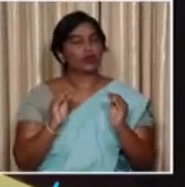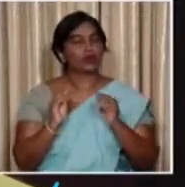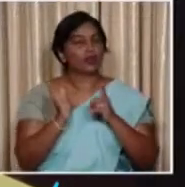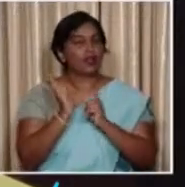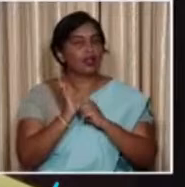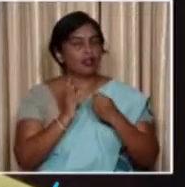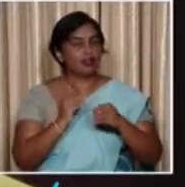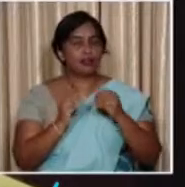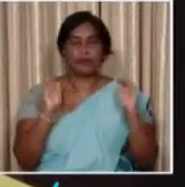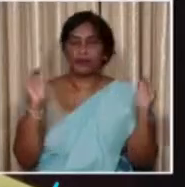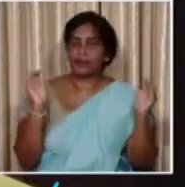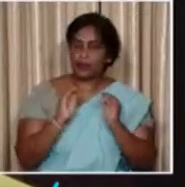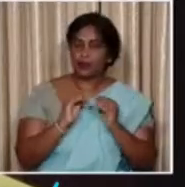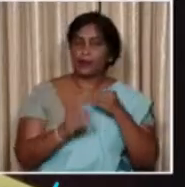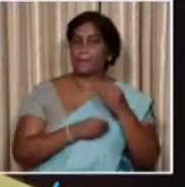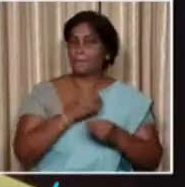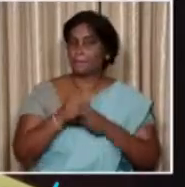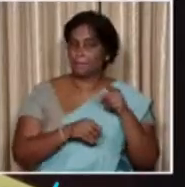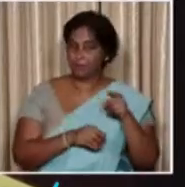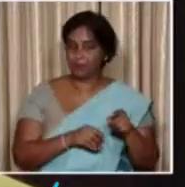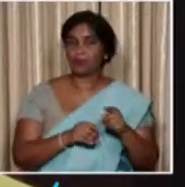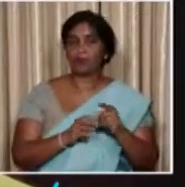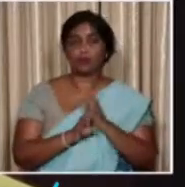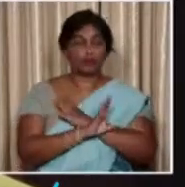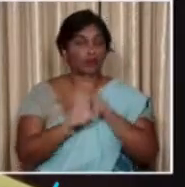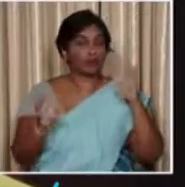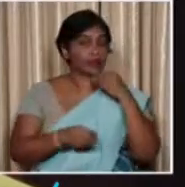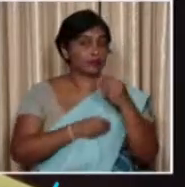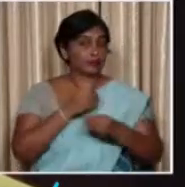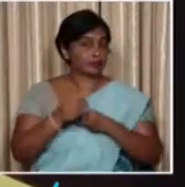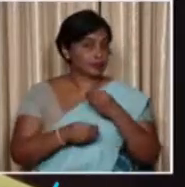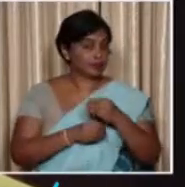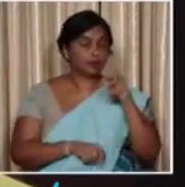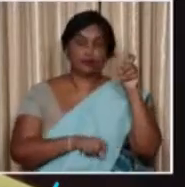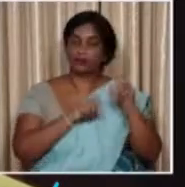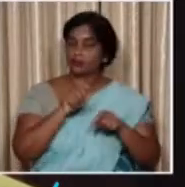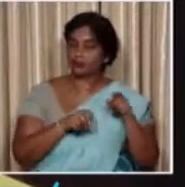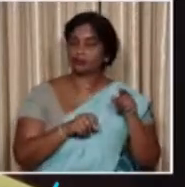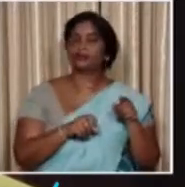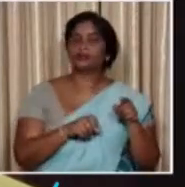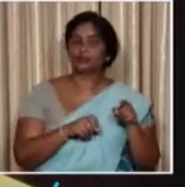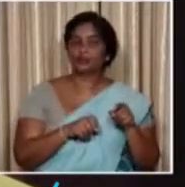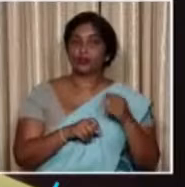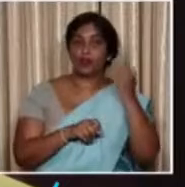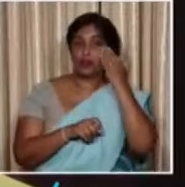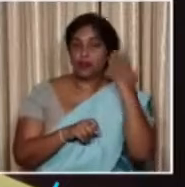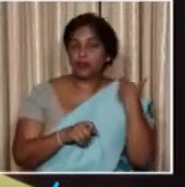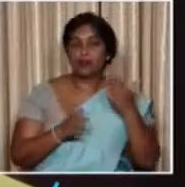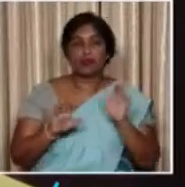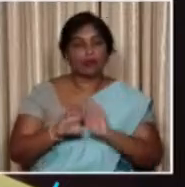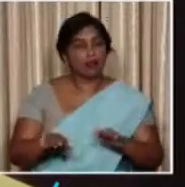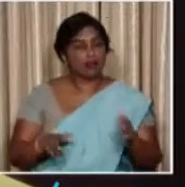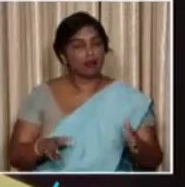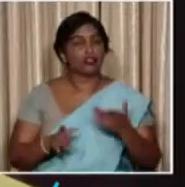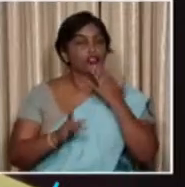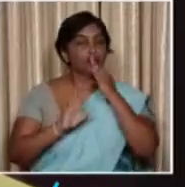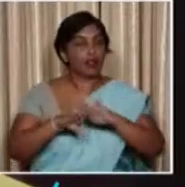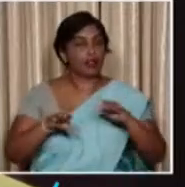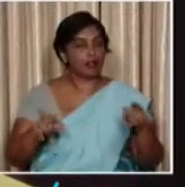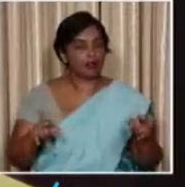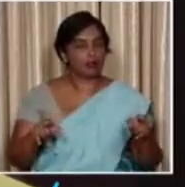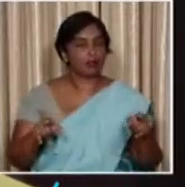හා මධ්‍ය පරිමාණයේ කර්මාන්තකරුවන්, මහ පරිමාණයේ කර්මාන්තකරුවන්, මව්වරුන්, දරුවන්, පාසල්